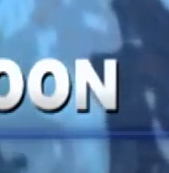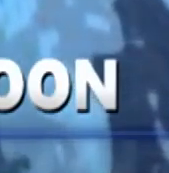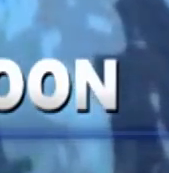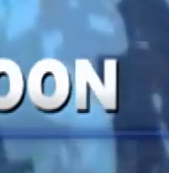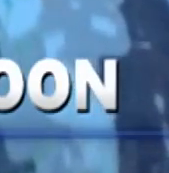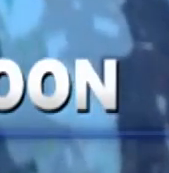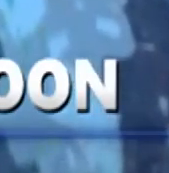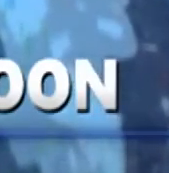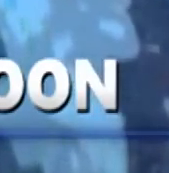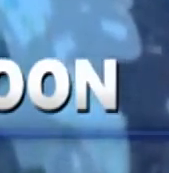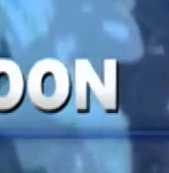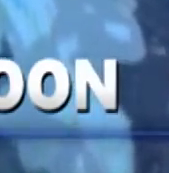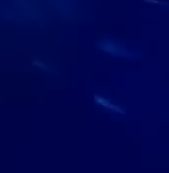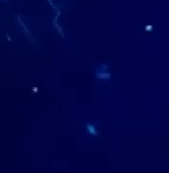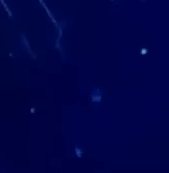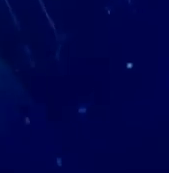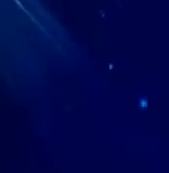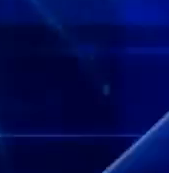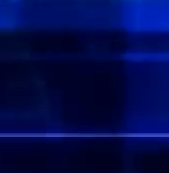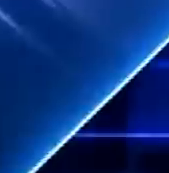ang tumbok niyan?